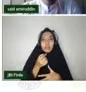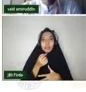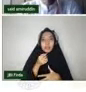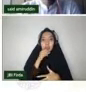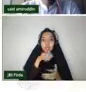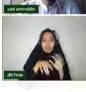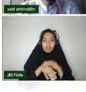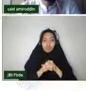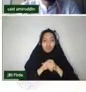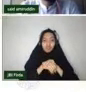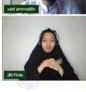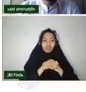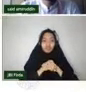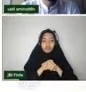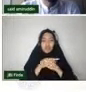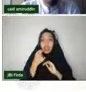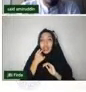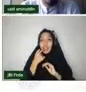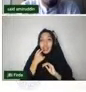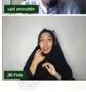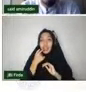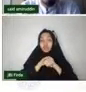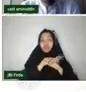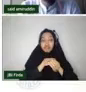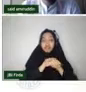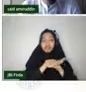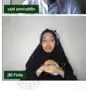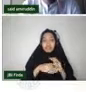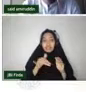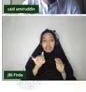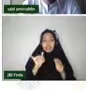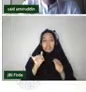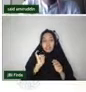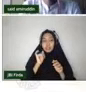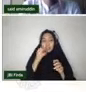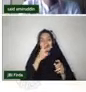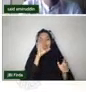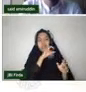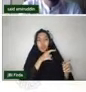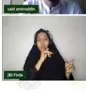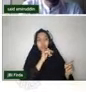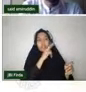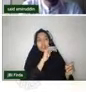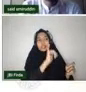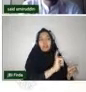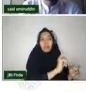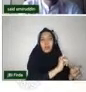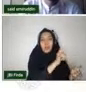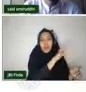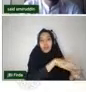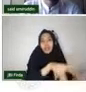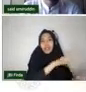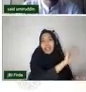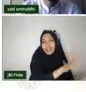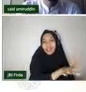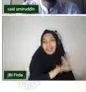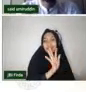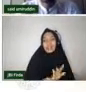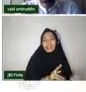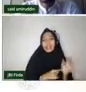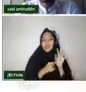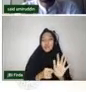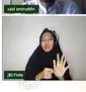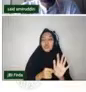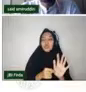mulai menunjukkan sikap-sikap yang aneh sebagaimana dilihat pada anak-anak yang berkebutuhan khusus lainnya. Itu jadi hal yang ditunjukkan